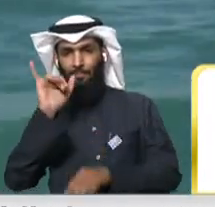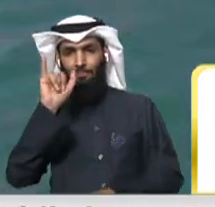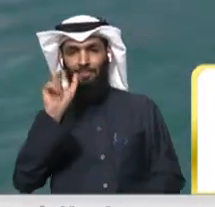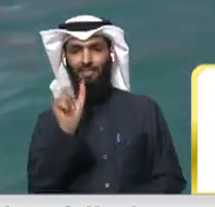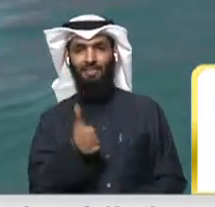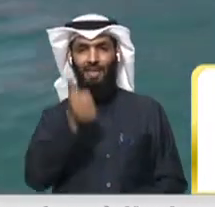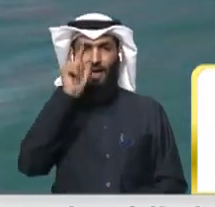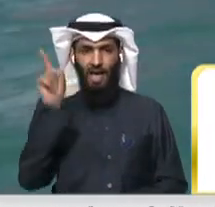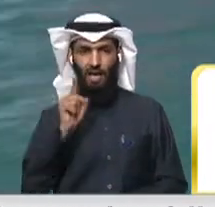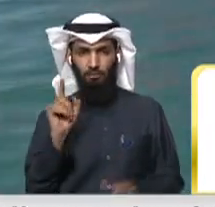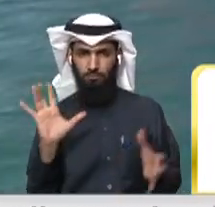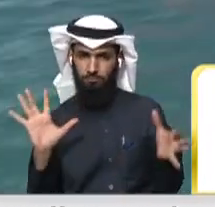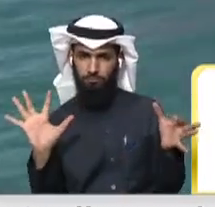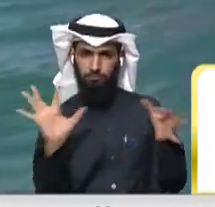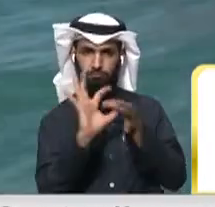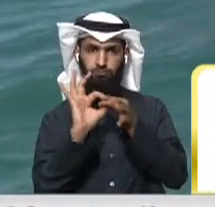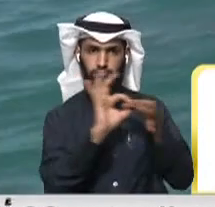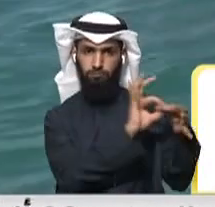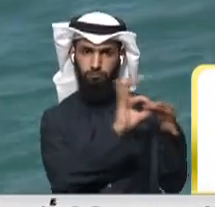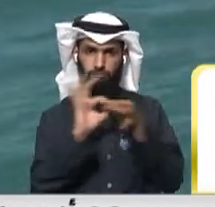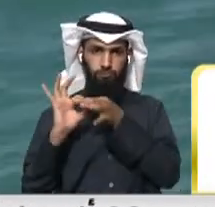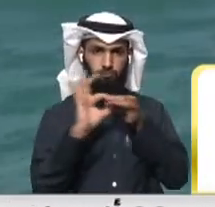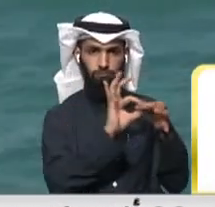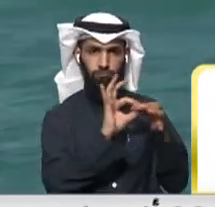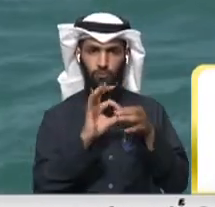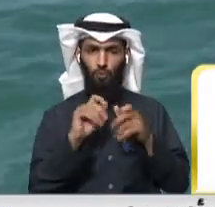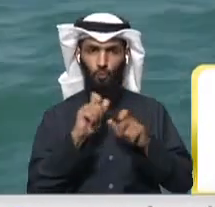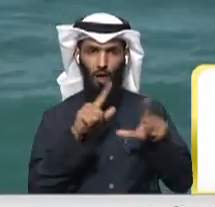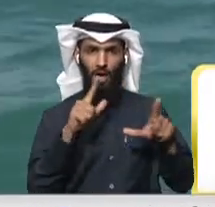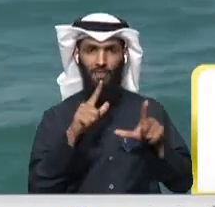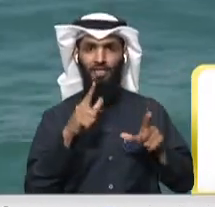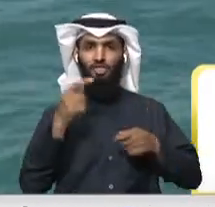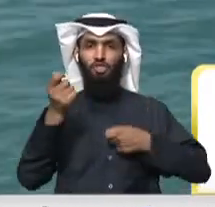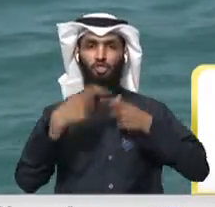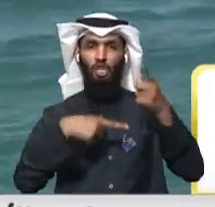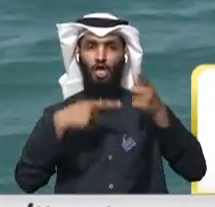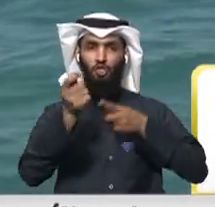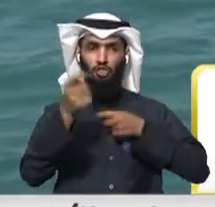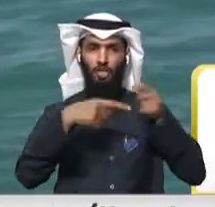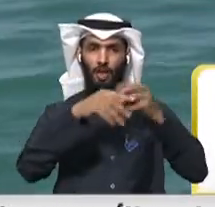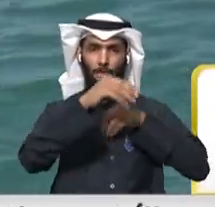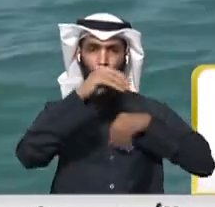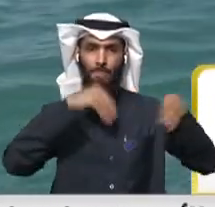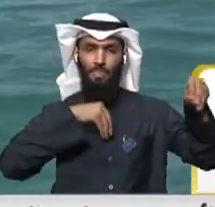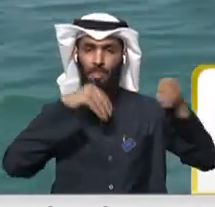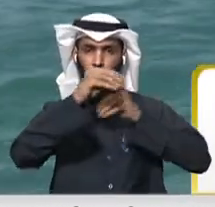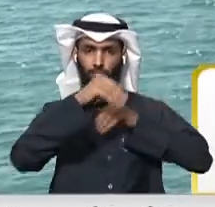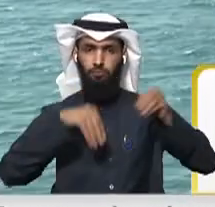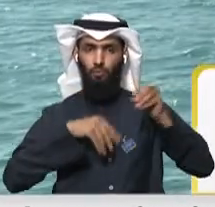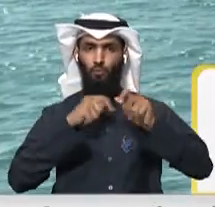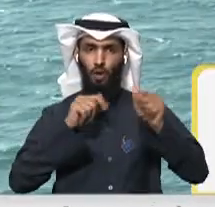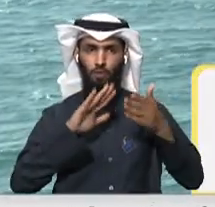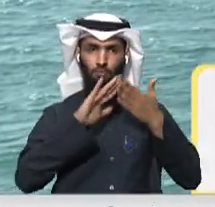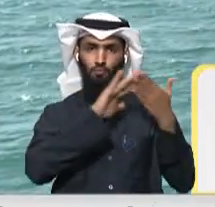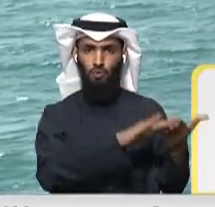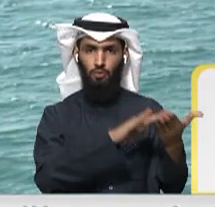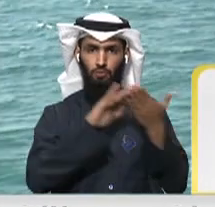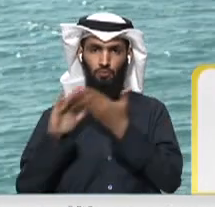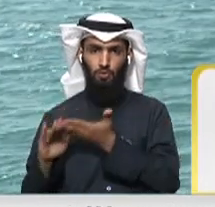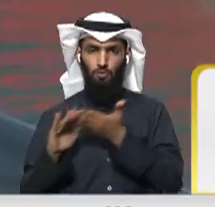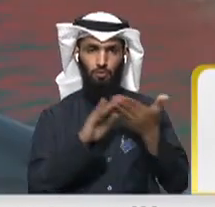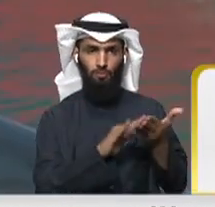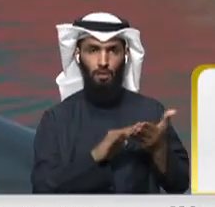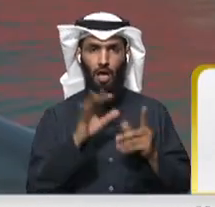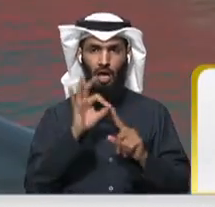دورا محوريا في مضاعفه حجم بادل التجاري بين البلدين ووفر خدمه مثاليه في نقل